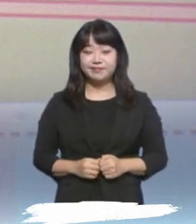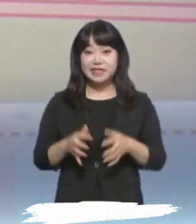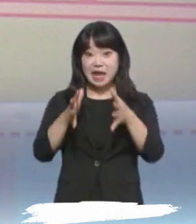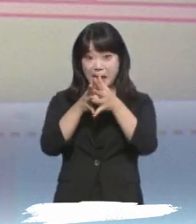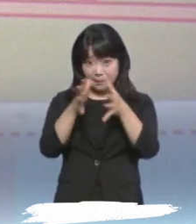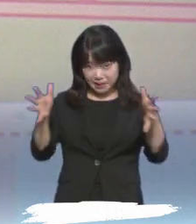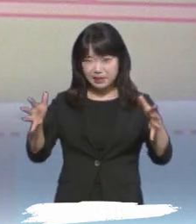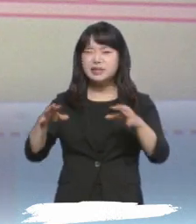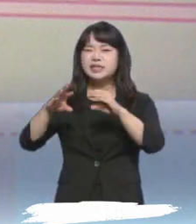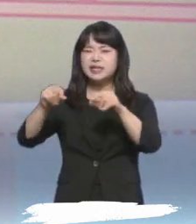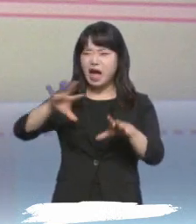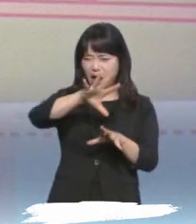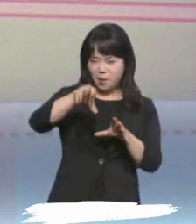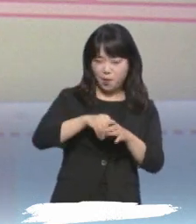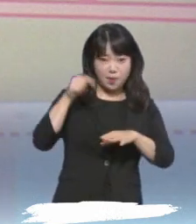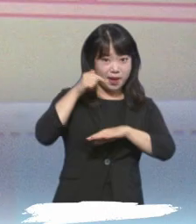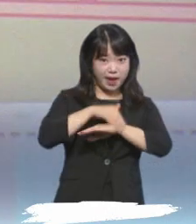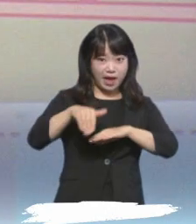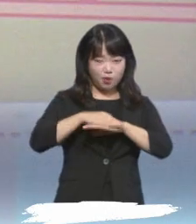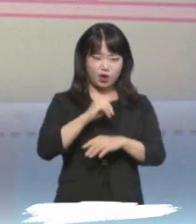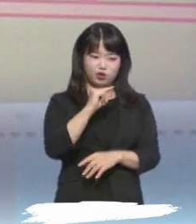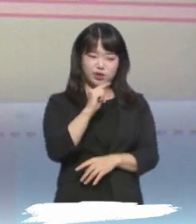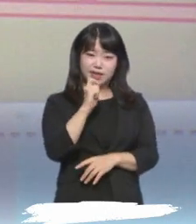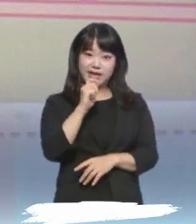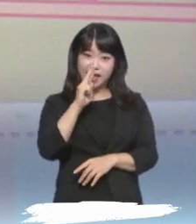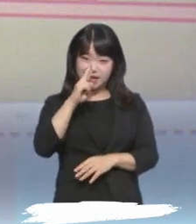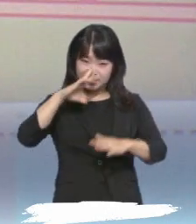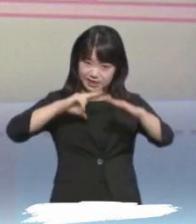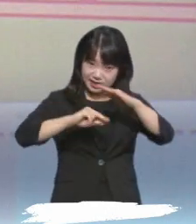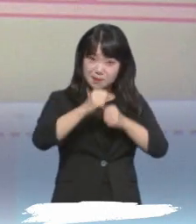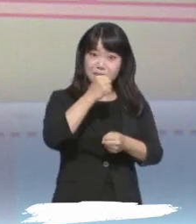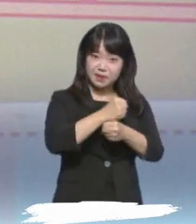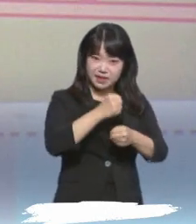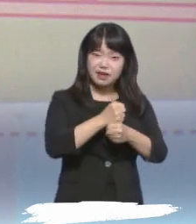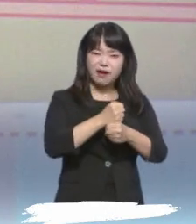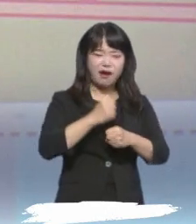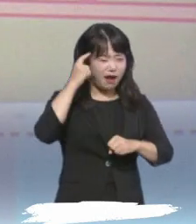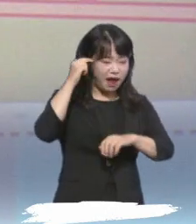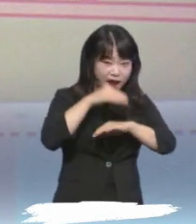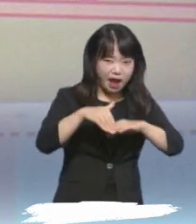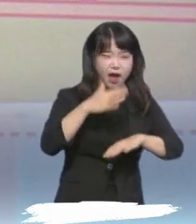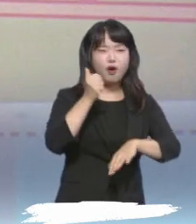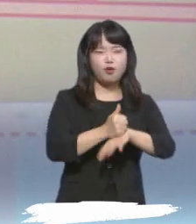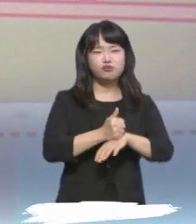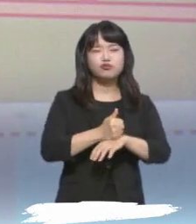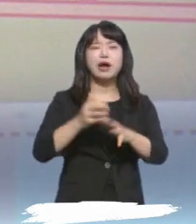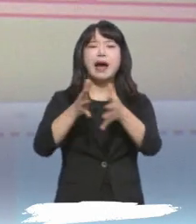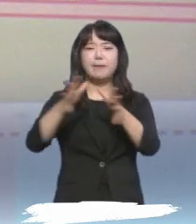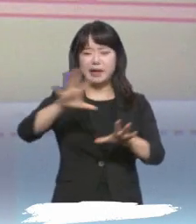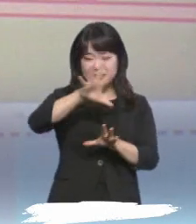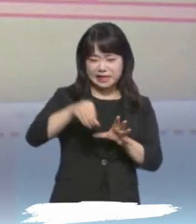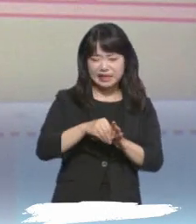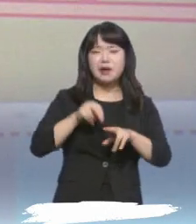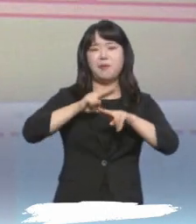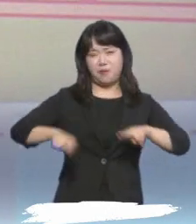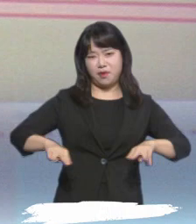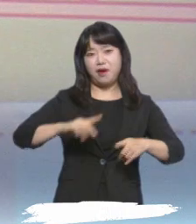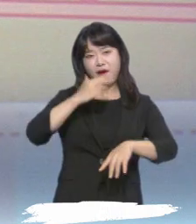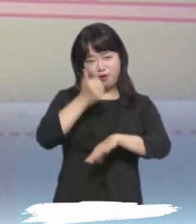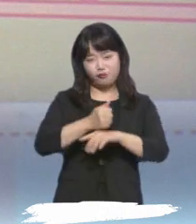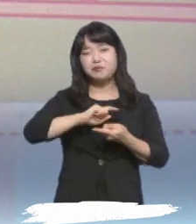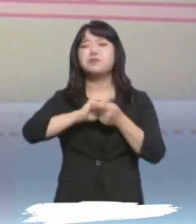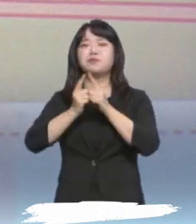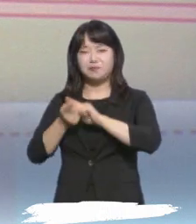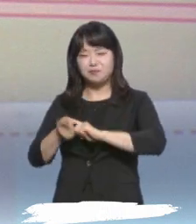아파트 토지 편입을 계획했던 GTX 신호선 민간 사업자가 결국 토지 편입을 포기하고 설계를 변경합니다.